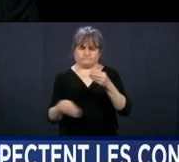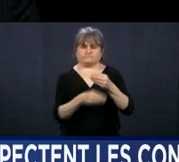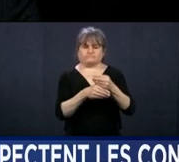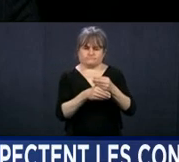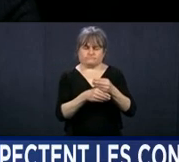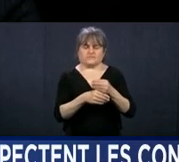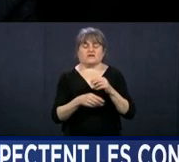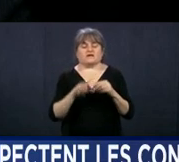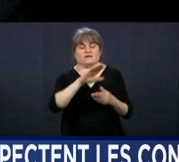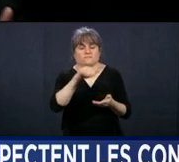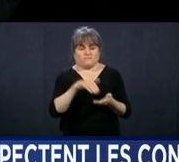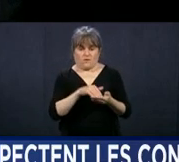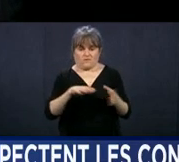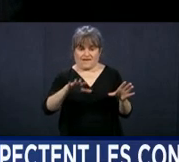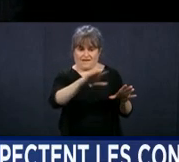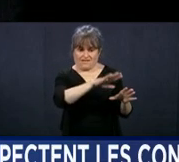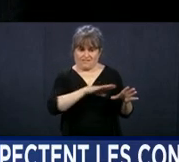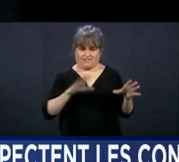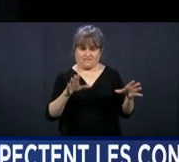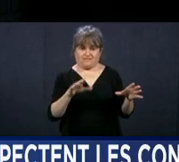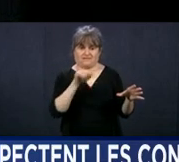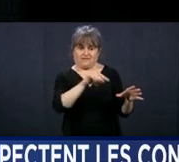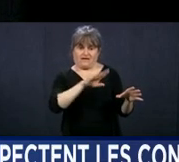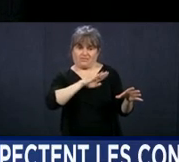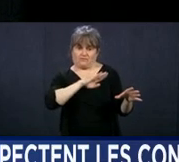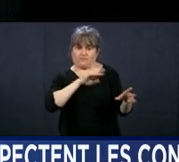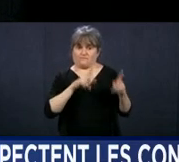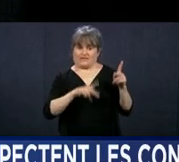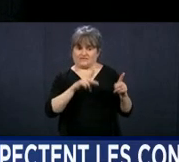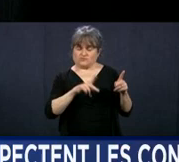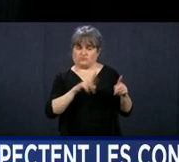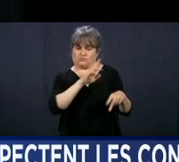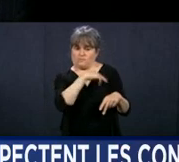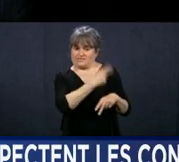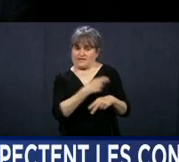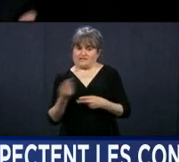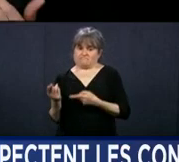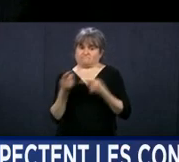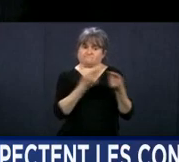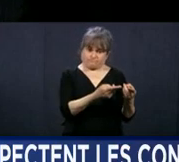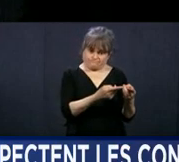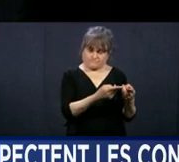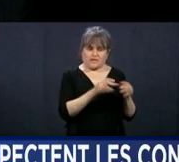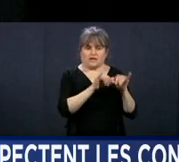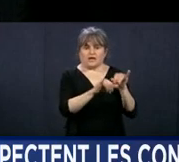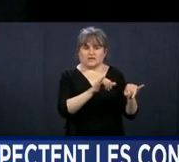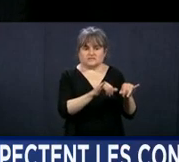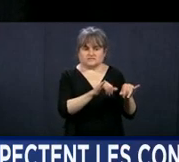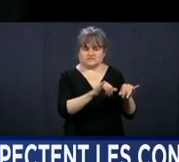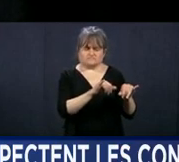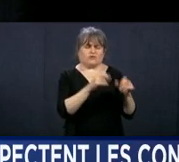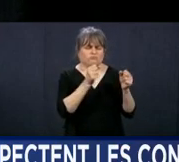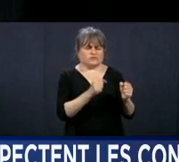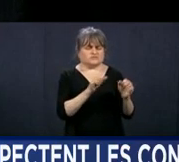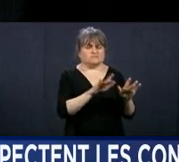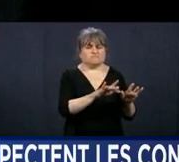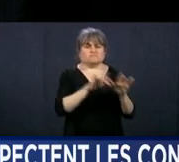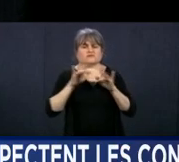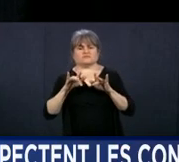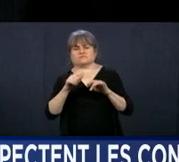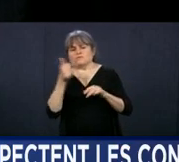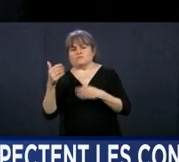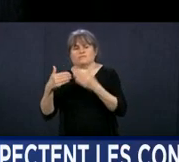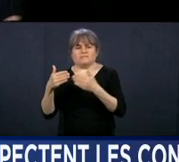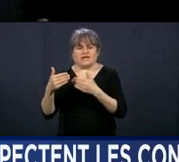c'est qu'on a des patients actuellement qui sont dans les hôpitaux de Montréal et qui pourraient être ailleurs. Par exemple, dans les zones